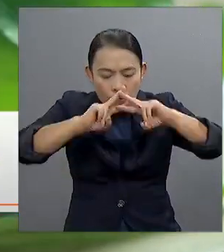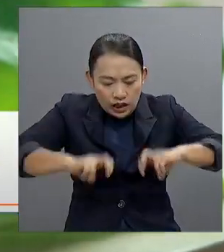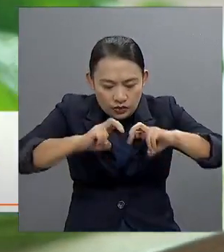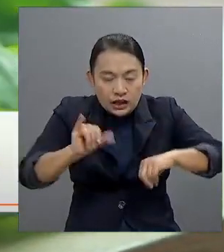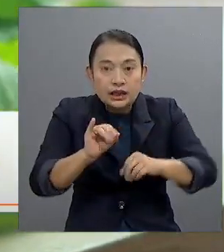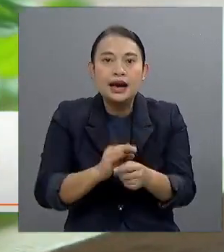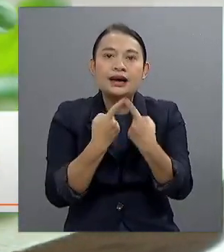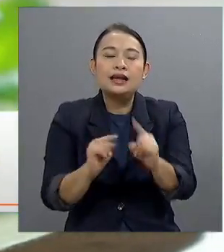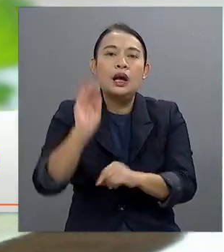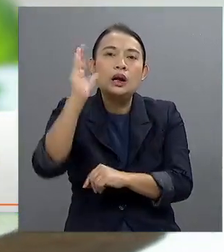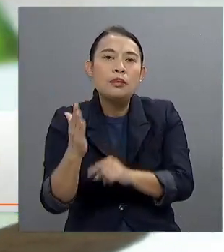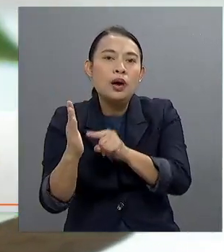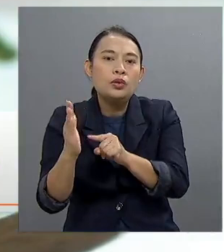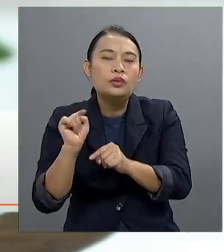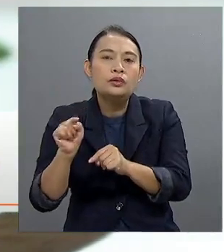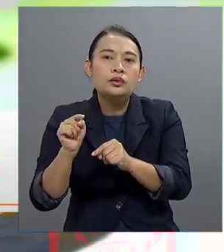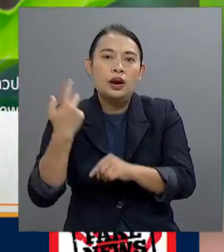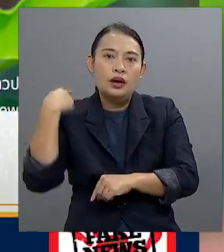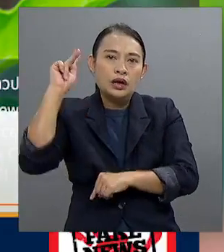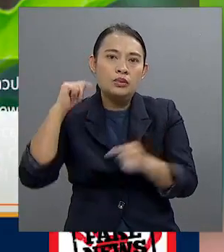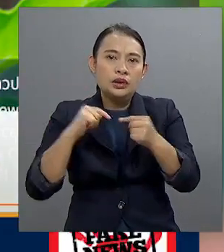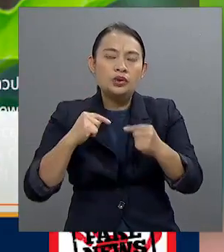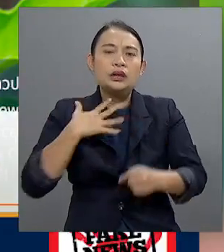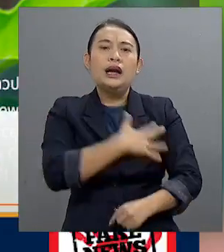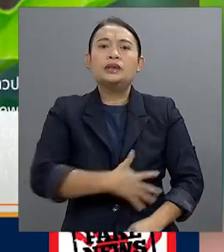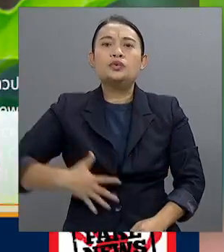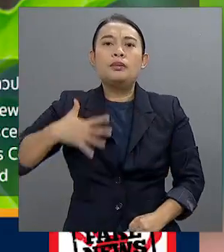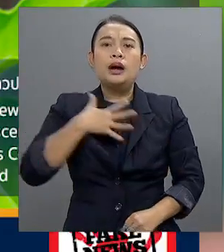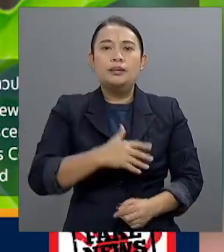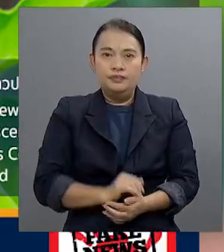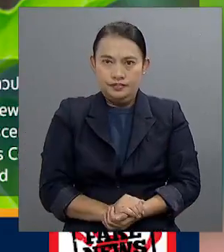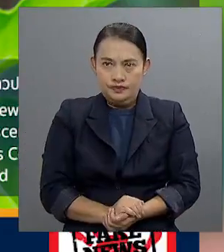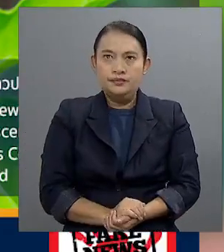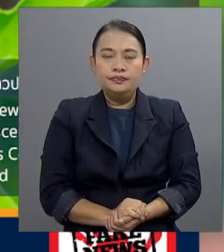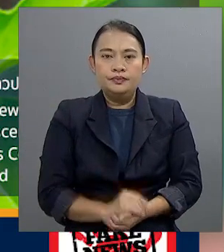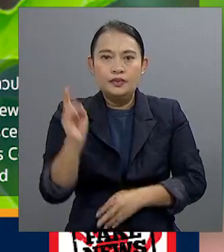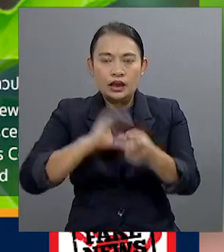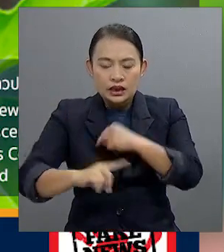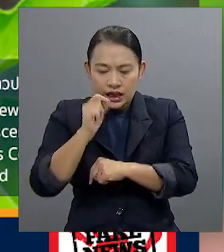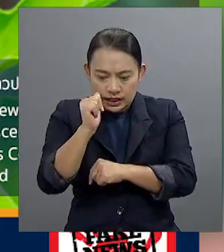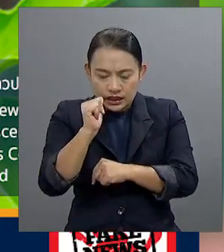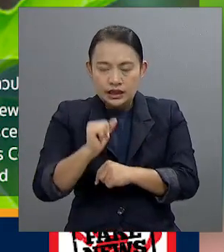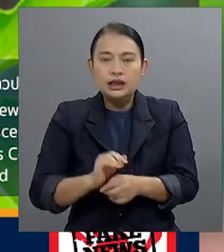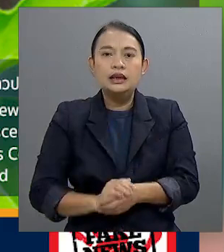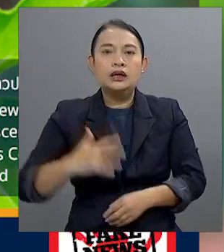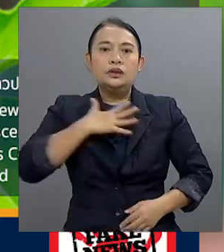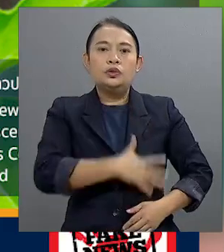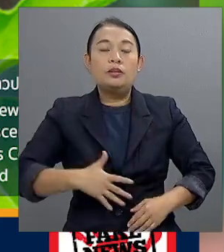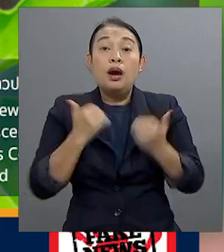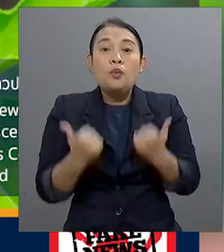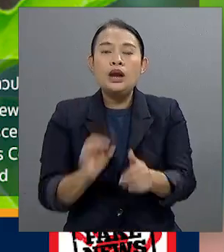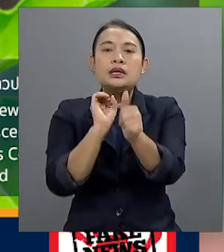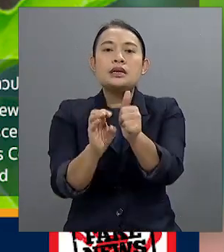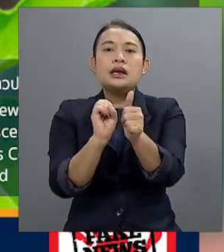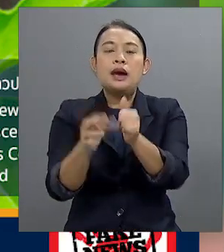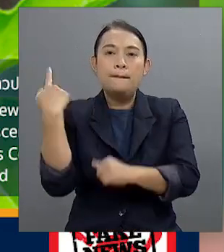เองก็มีสรรพคุณที่เป็นประโยชน์ต่อร่างกายจนได้รับขนานนามว่าราชินีแห่งสมุนไพรครับวันนี้ครับเรามีคำแนะนำดีๆเกี่ยวกับประโยชน์ของใบกะเ